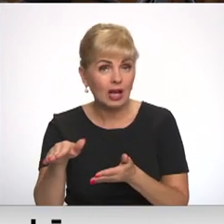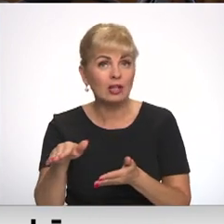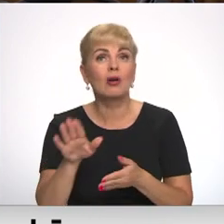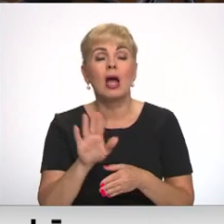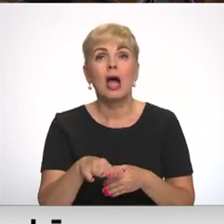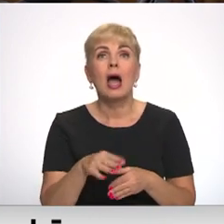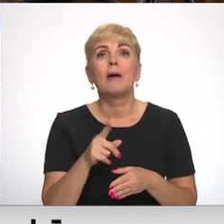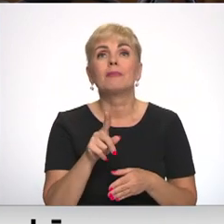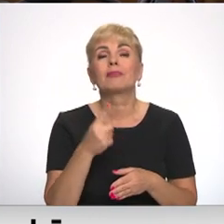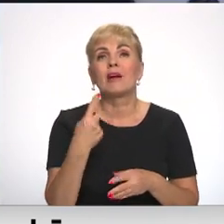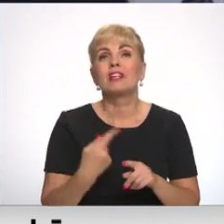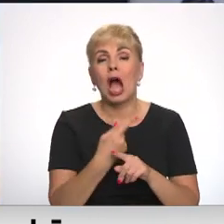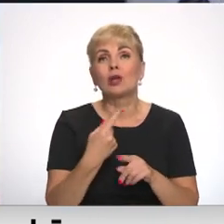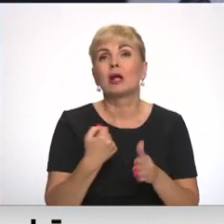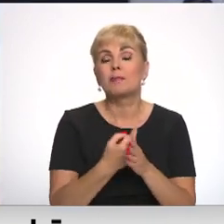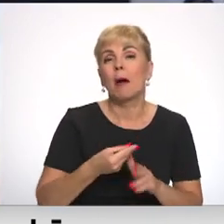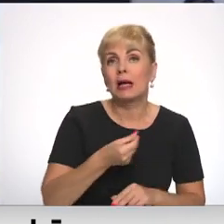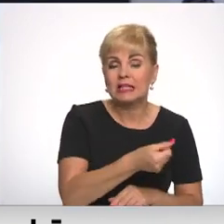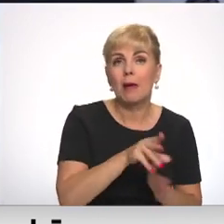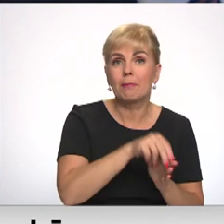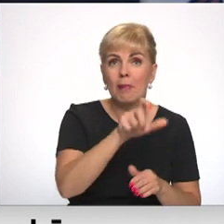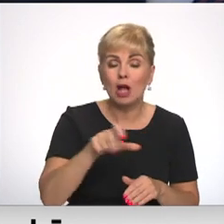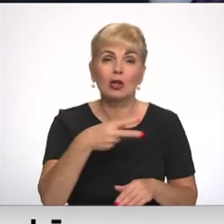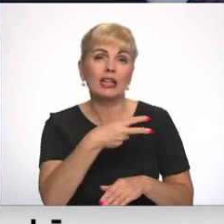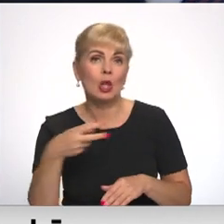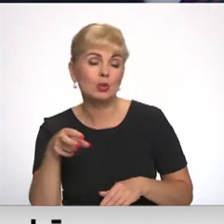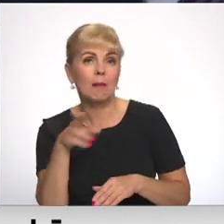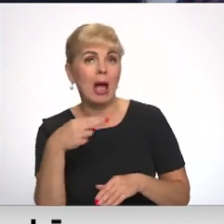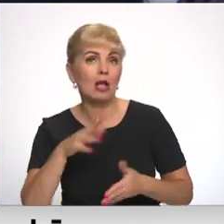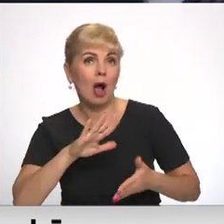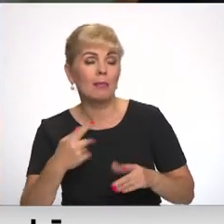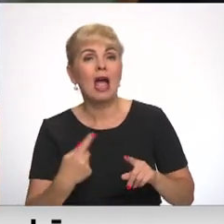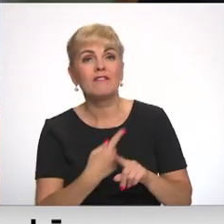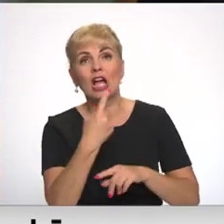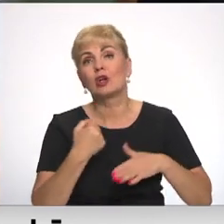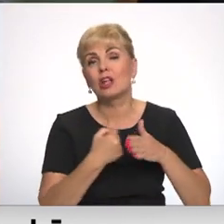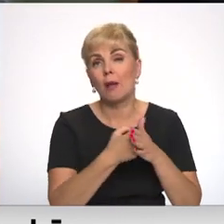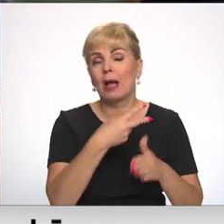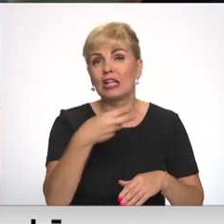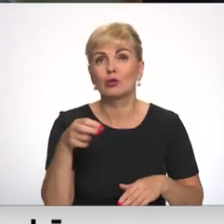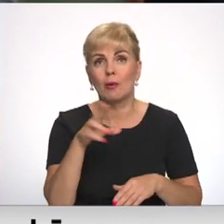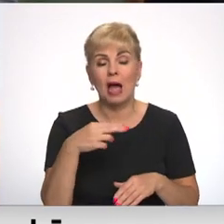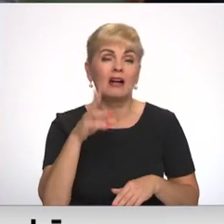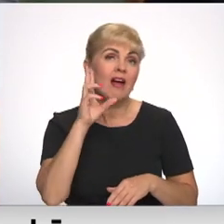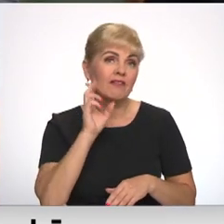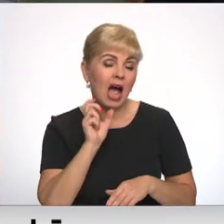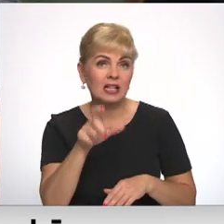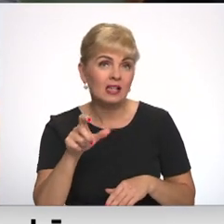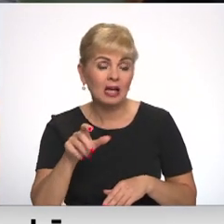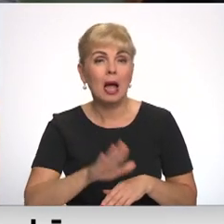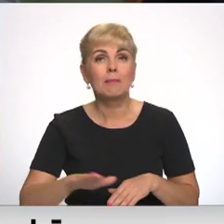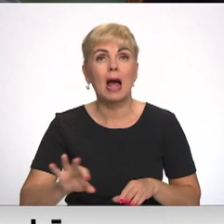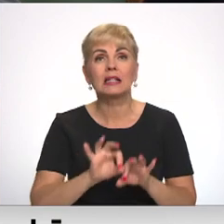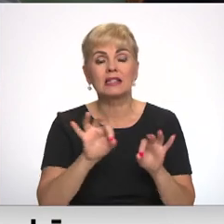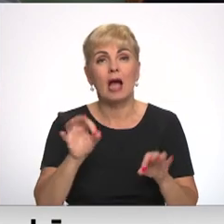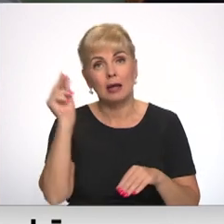priekšlikumiem bija vienreizēja pabalsta izmaksa pensionāriem 200 eiro apmērā, vienreizējas atbalsts 200 eiro apmērā vecākiem, kuru bērnu uzsāks